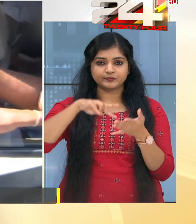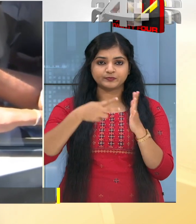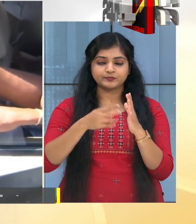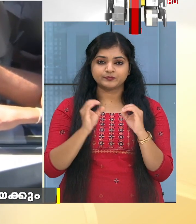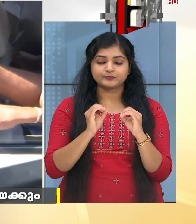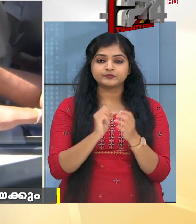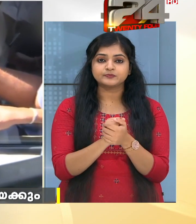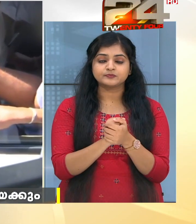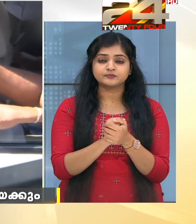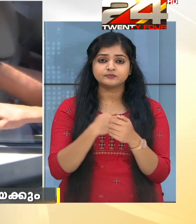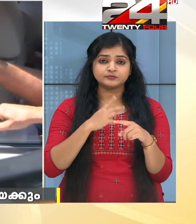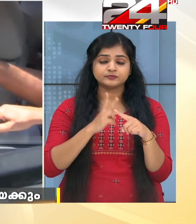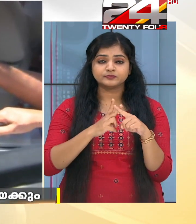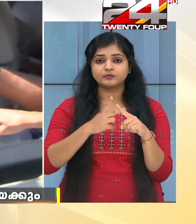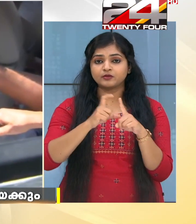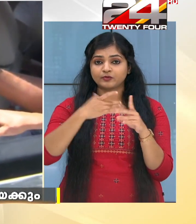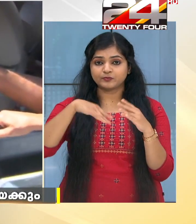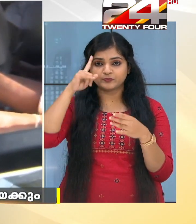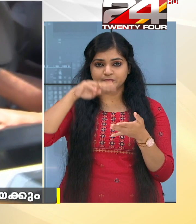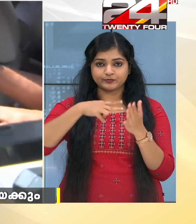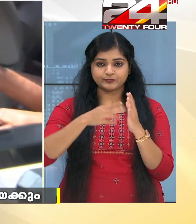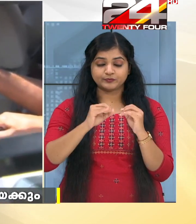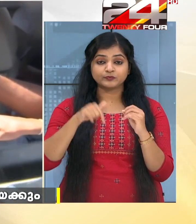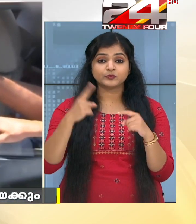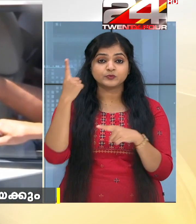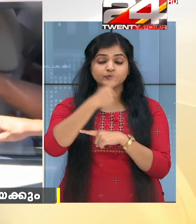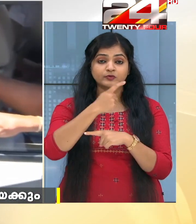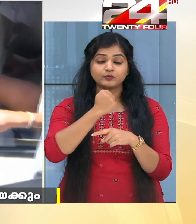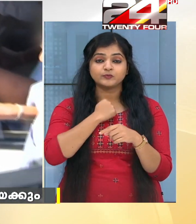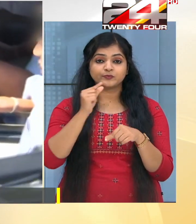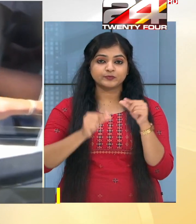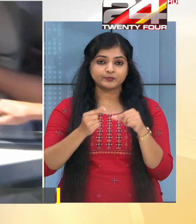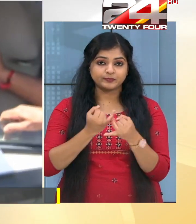still because today I have lot of my